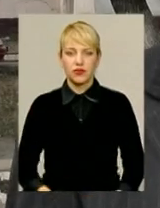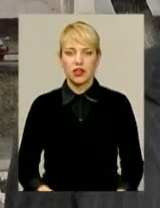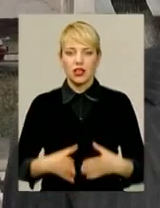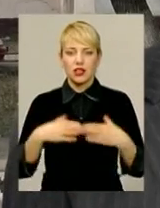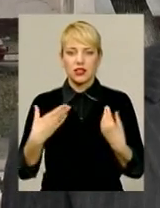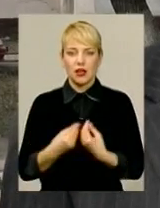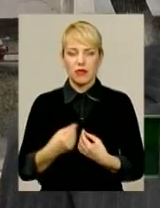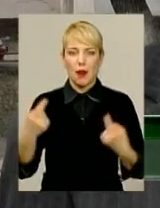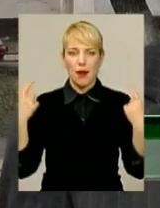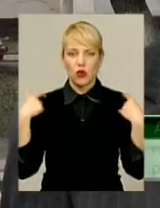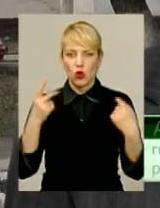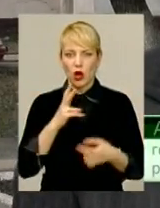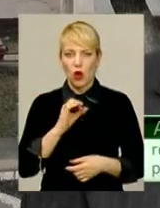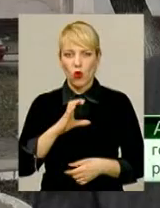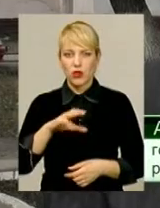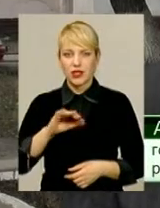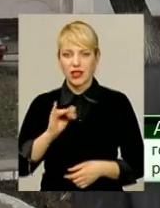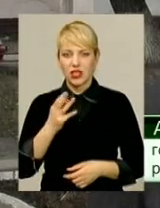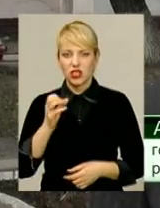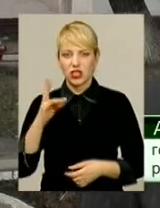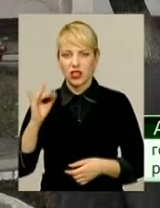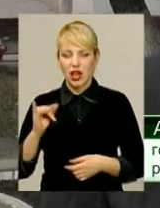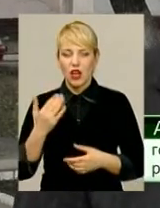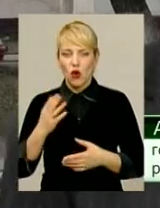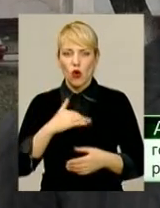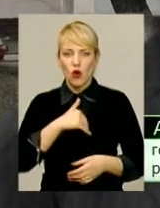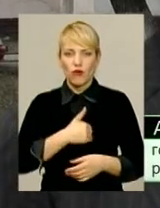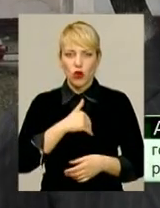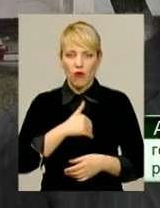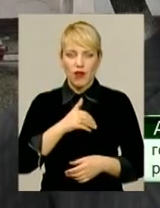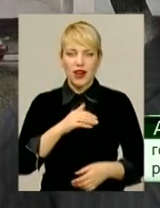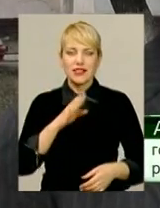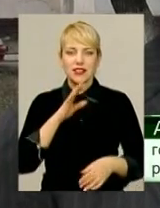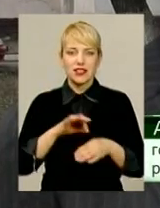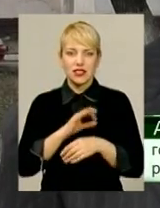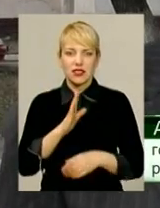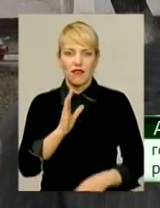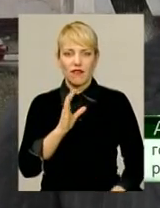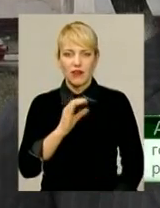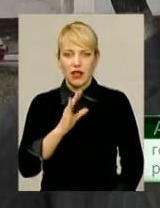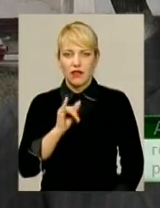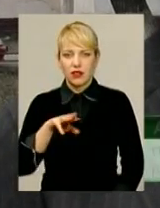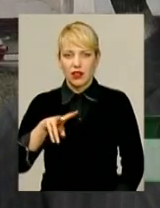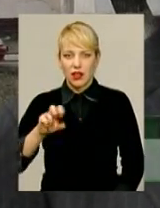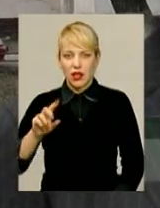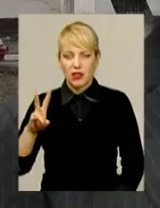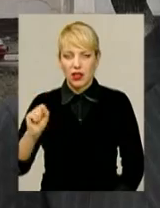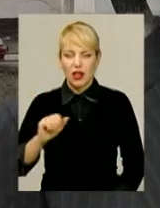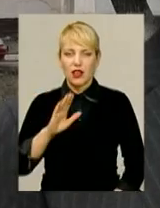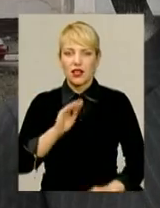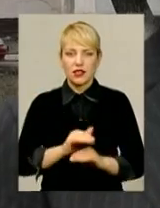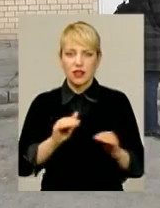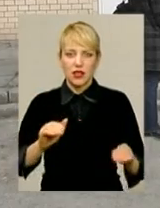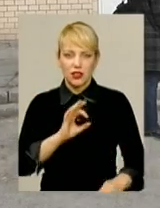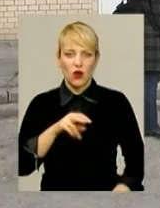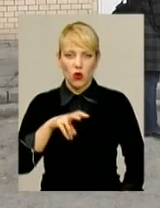Сім'я майора Костишина, його супруга, вдова Світлана і несовершеннолетні діти Олександра